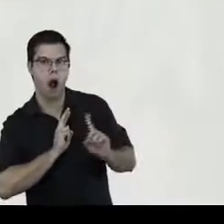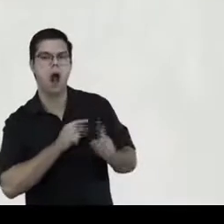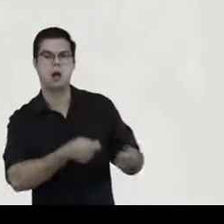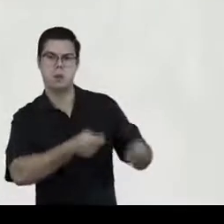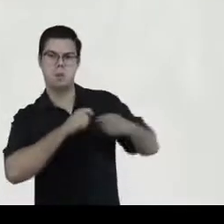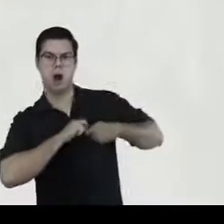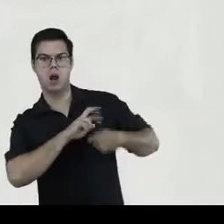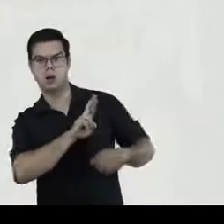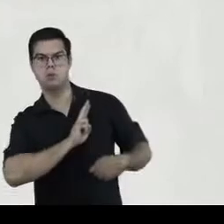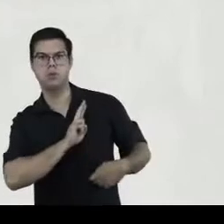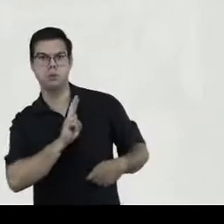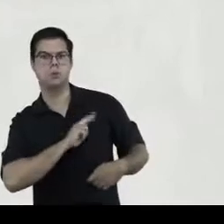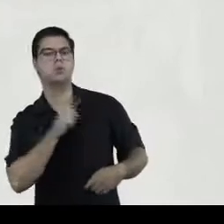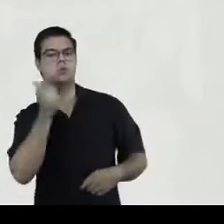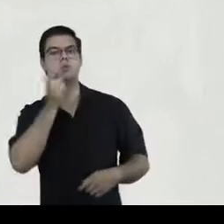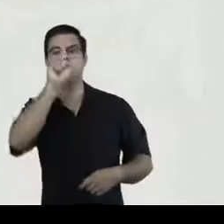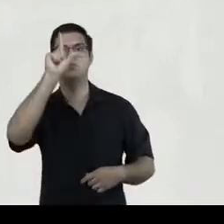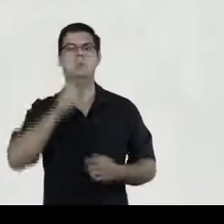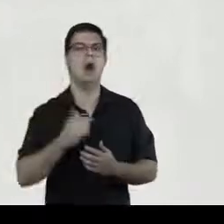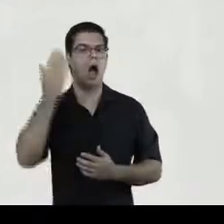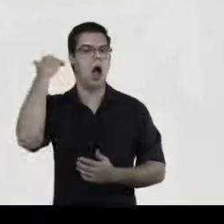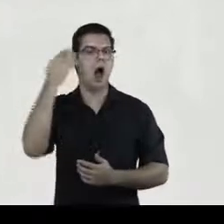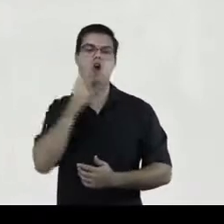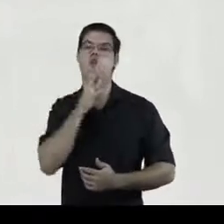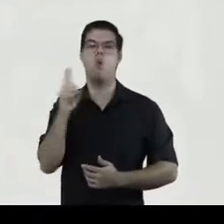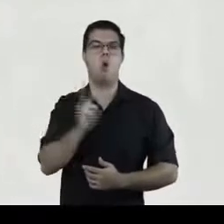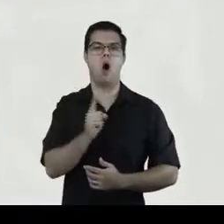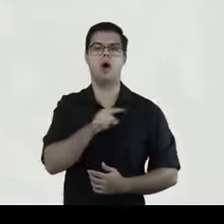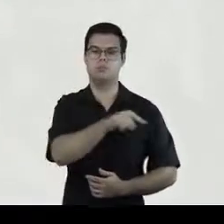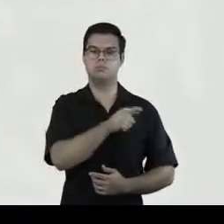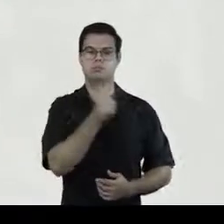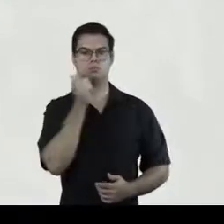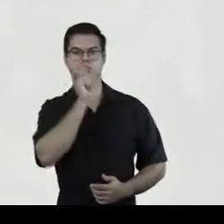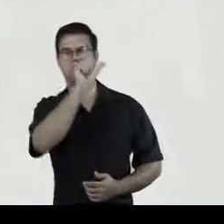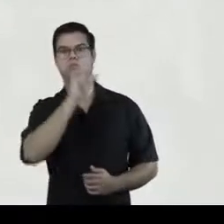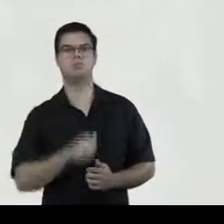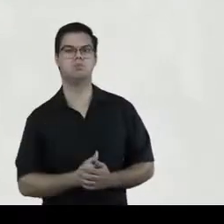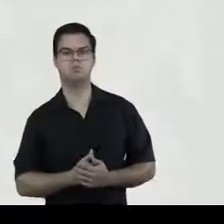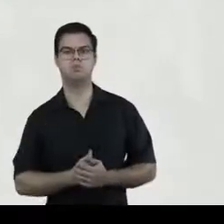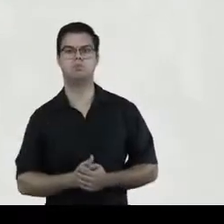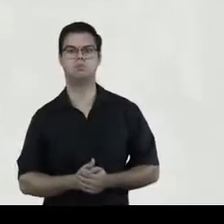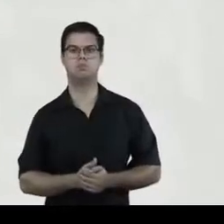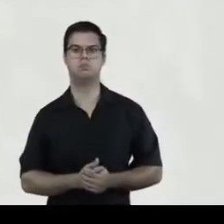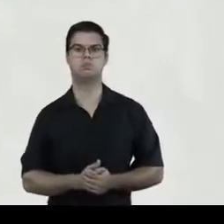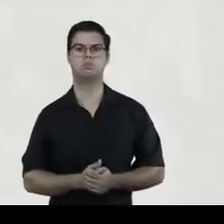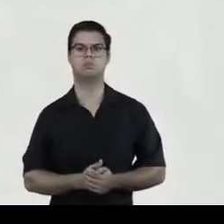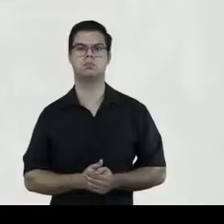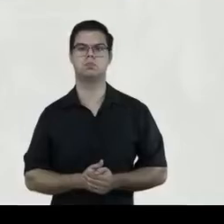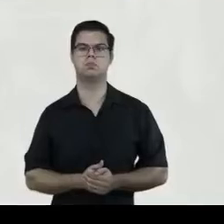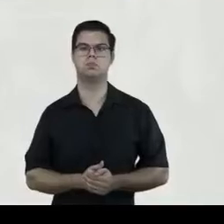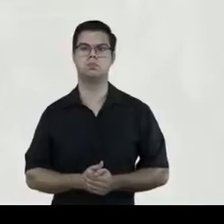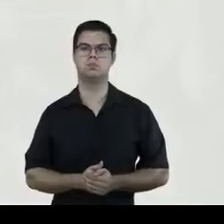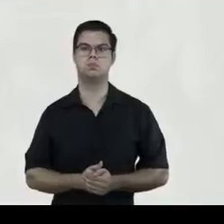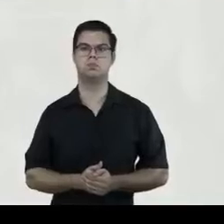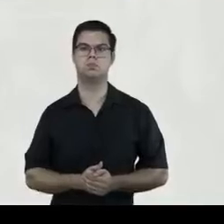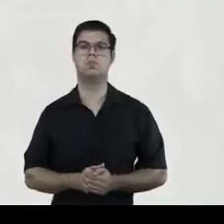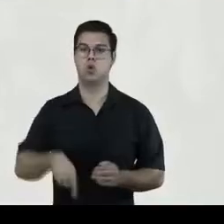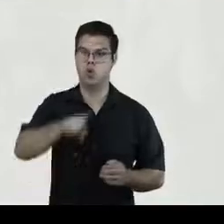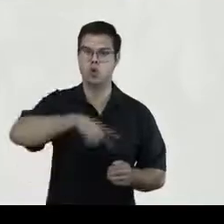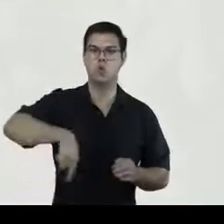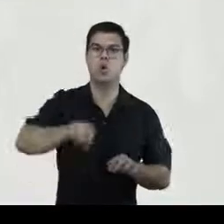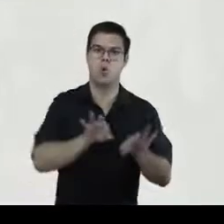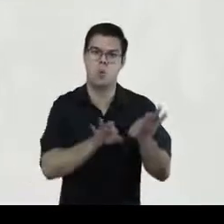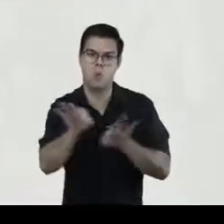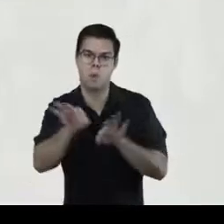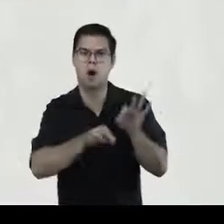Wir haben das für ein Projekt namens OCRD in einer ersten Stufe entwickelt.